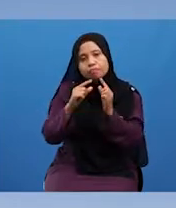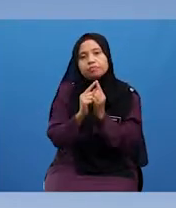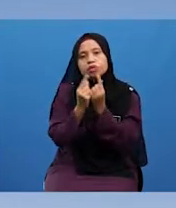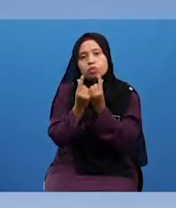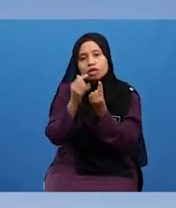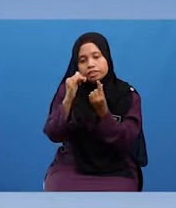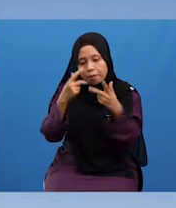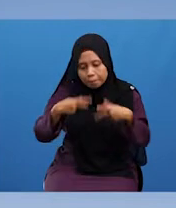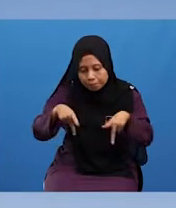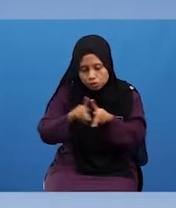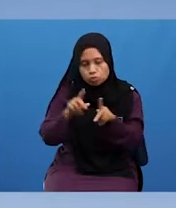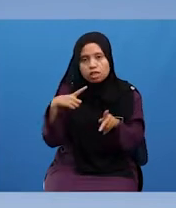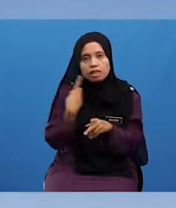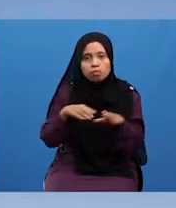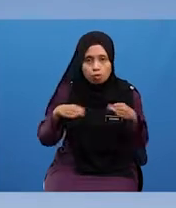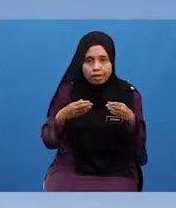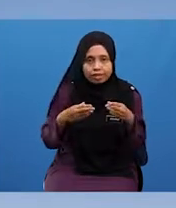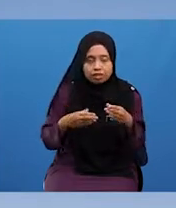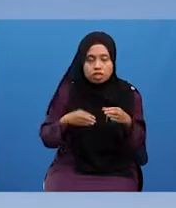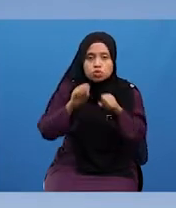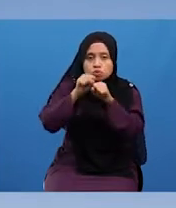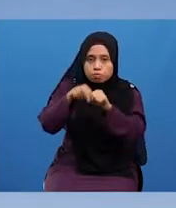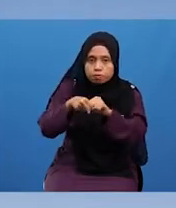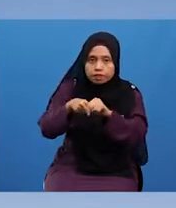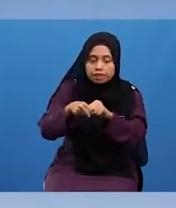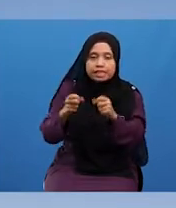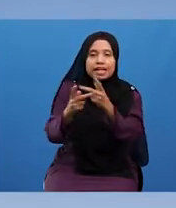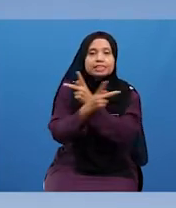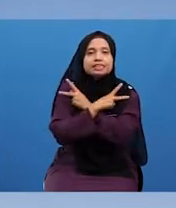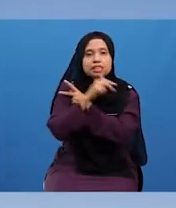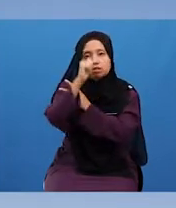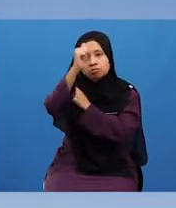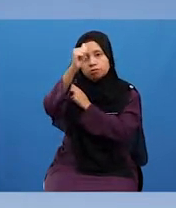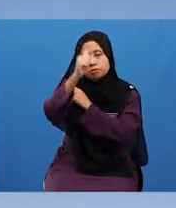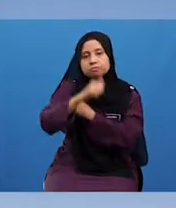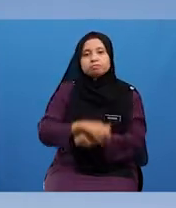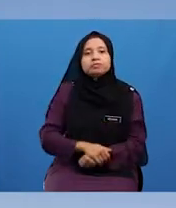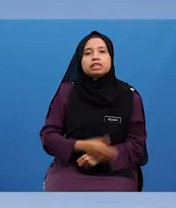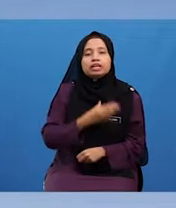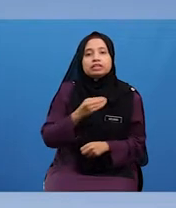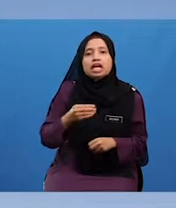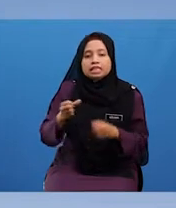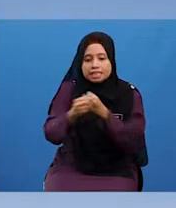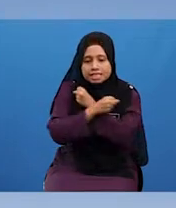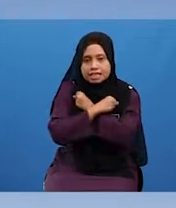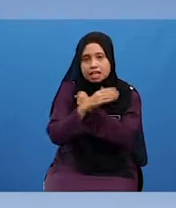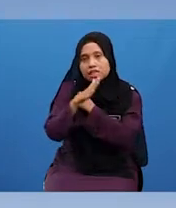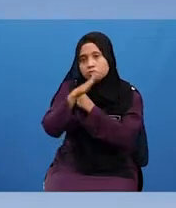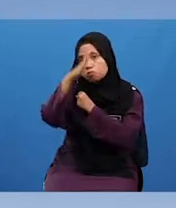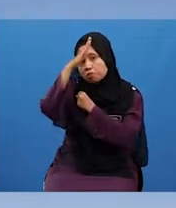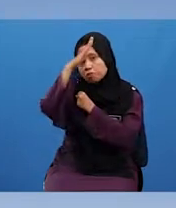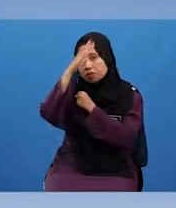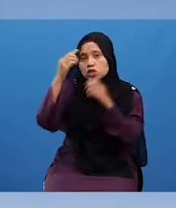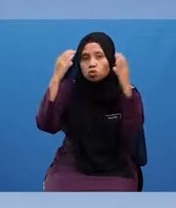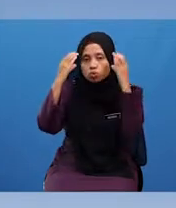Al-Quran yang perlu kita amalkan agar dikasihi Allah SWT dan disayangi ibu